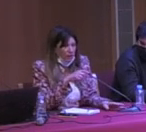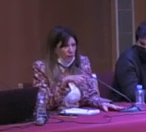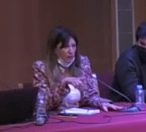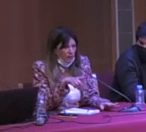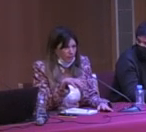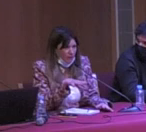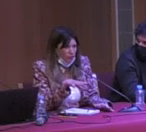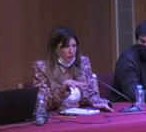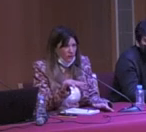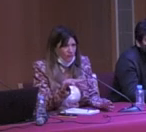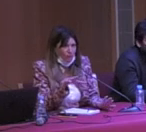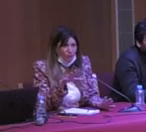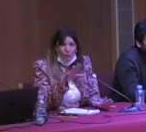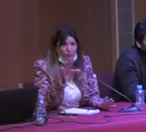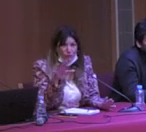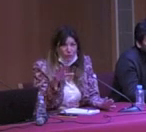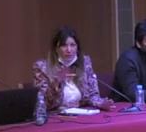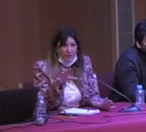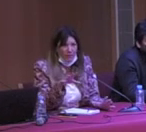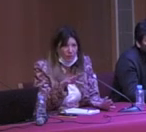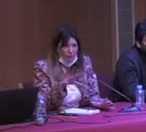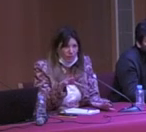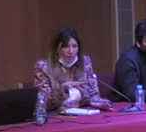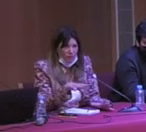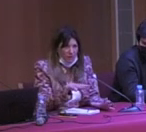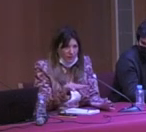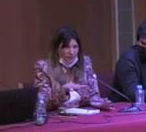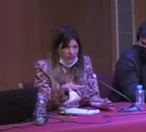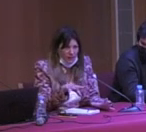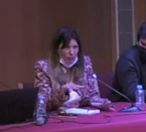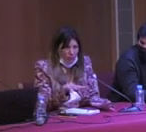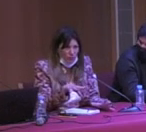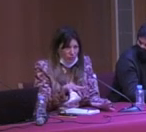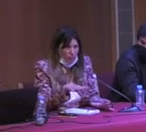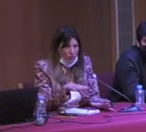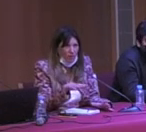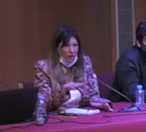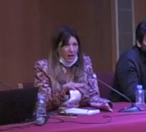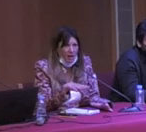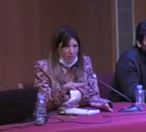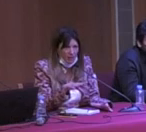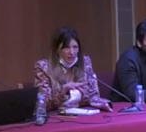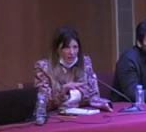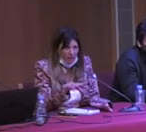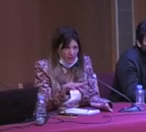és una persona, no ens coneixem, però crec que és una persona del carrer Constitució